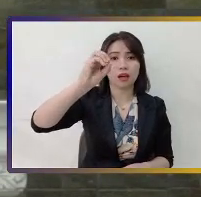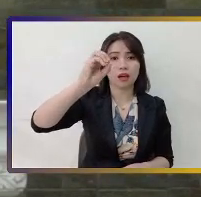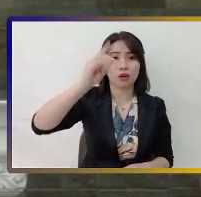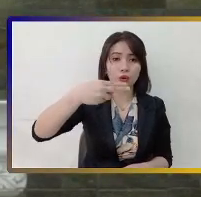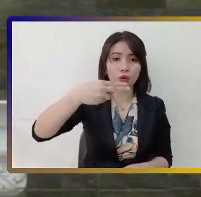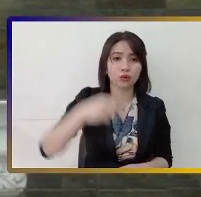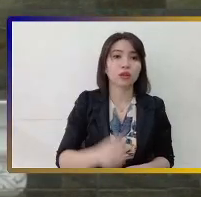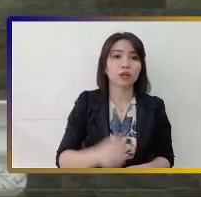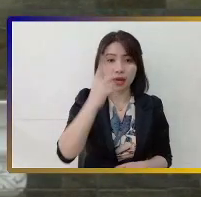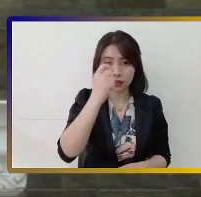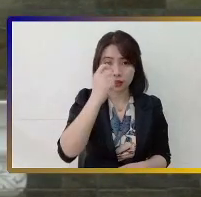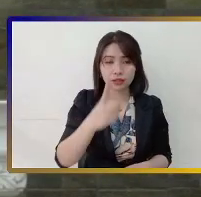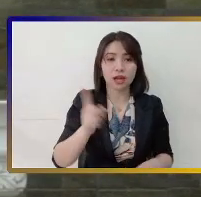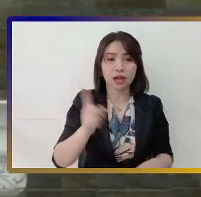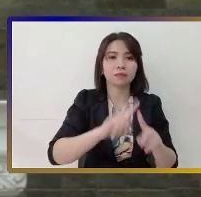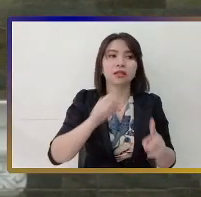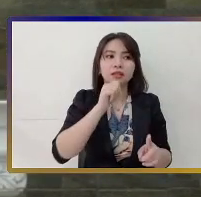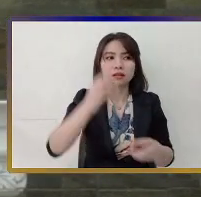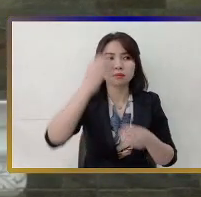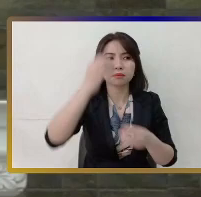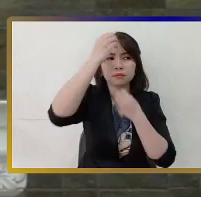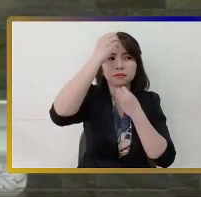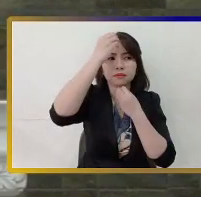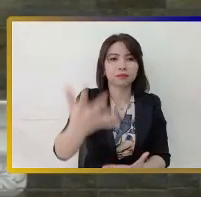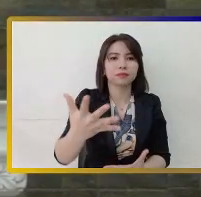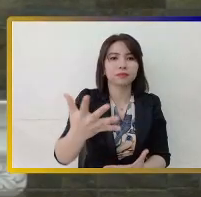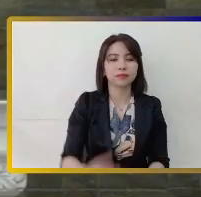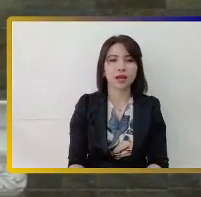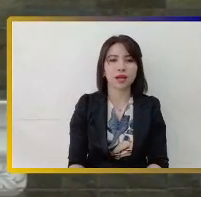anyways, ang ibig ko sabihin, mga kapatid,